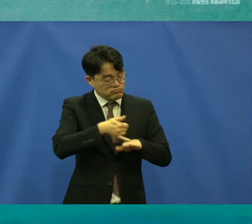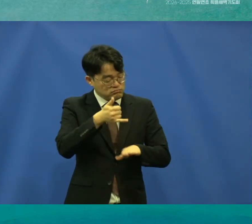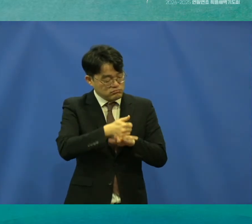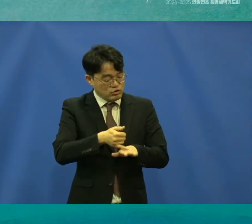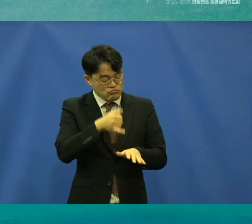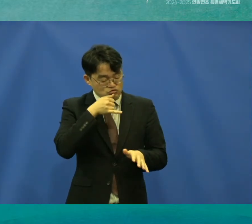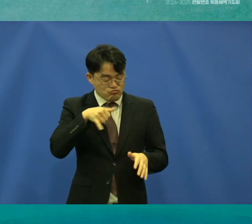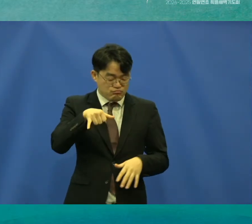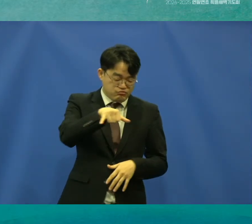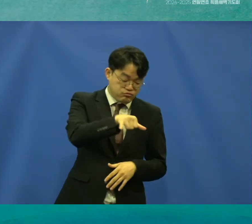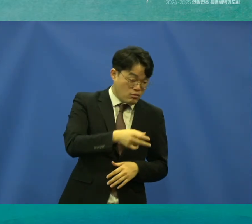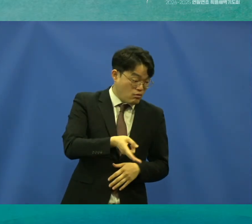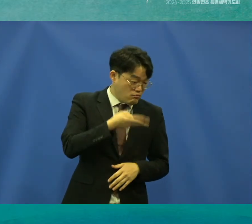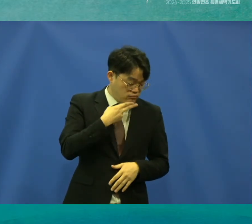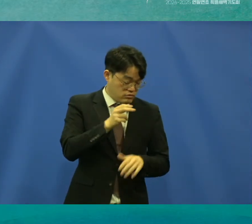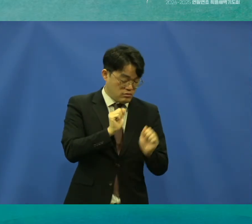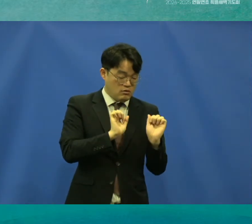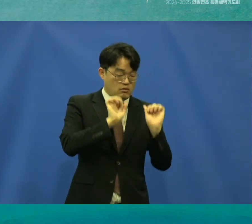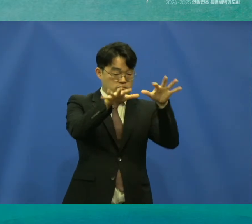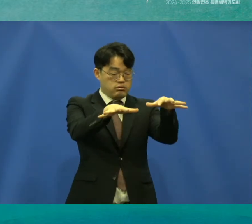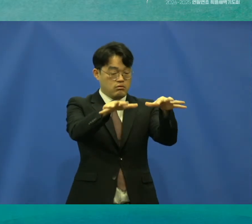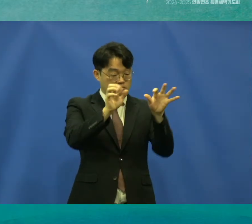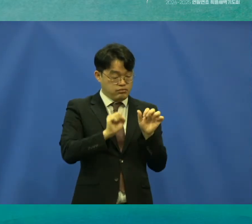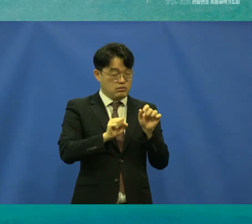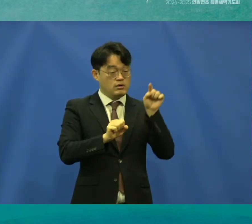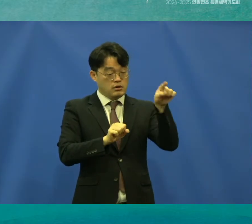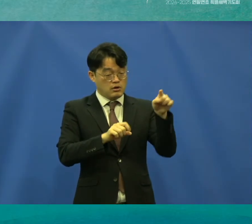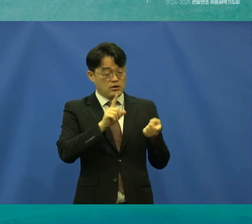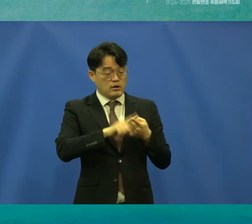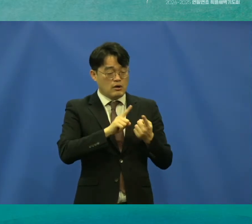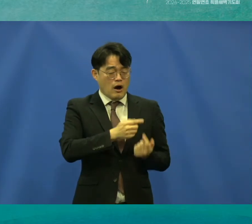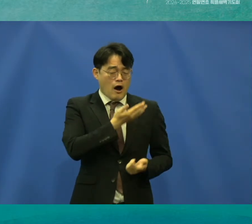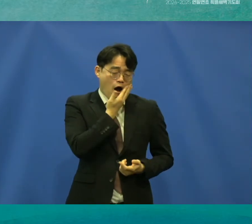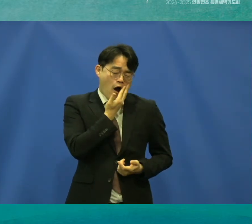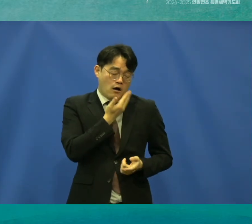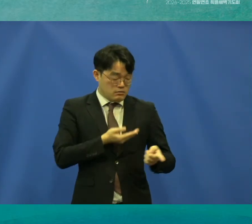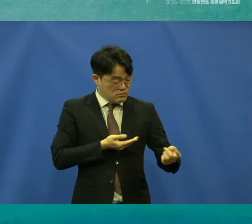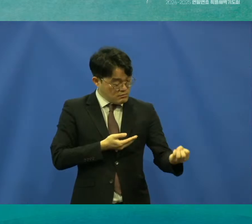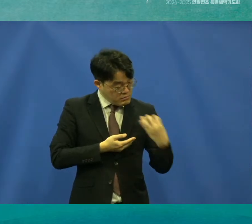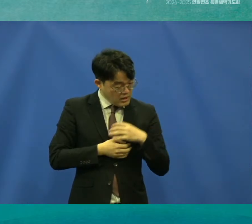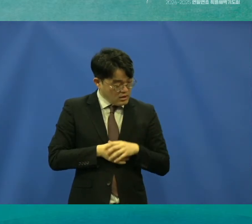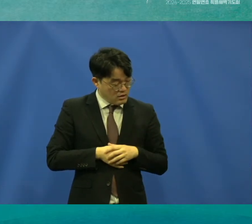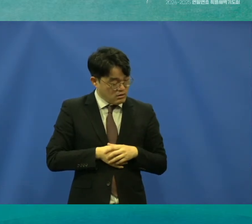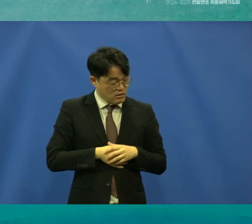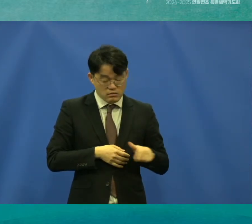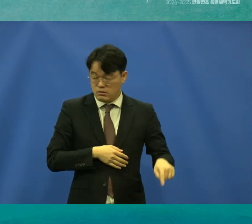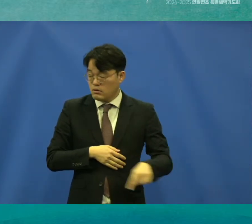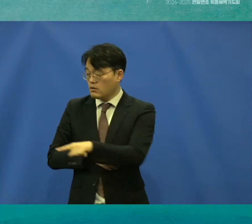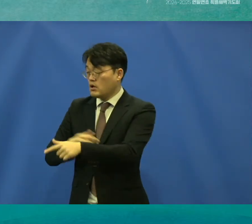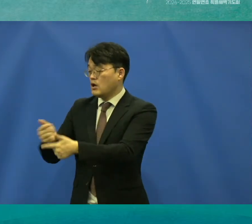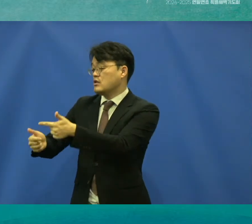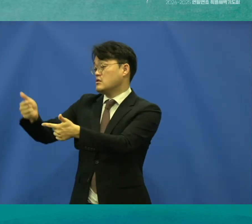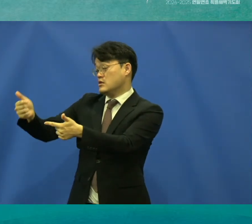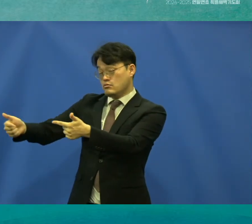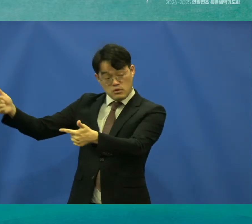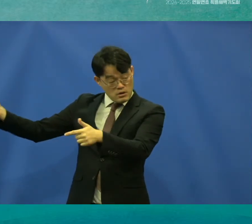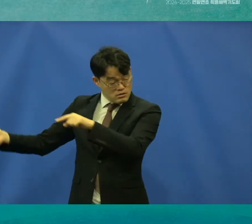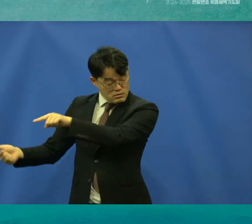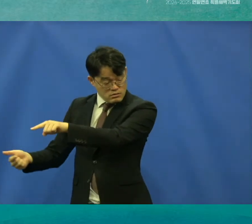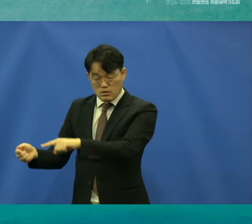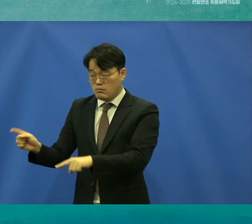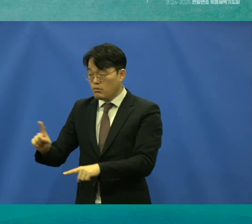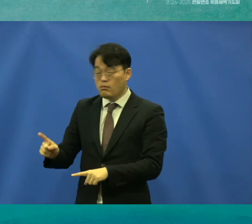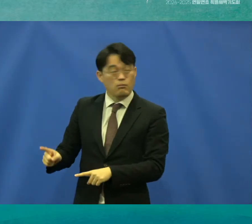이 박넝쿨을 아꼈거든. 하물며 이 큰 성읍 니느웨에는